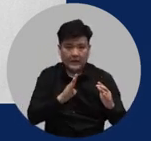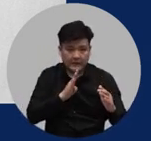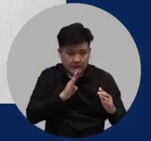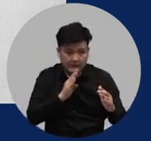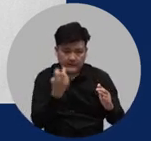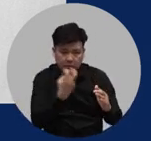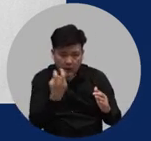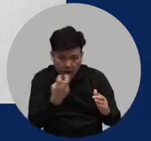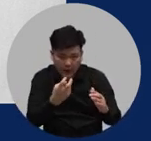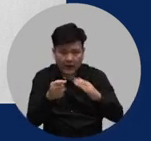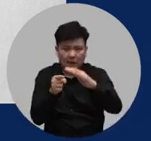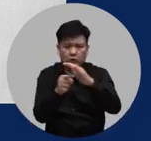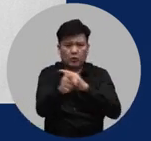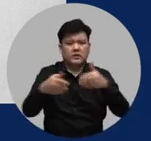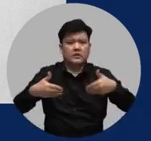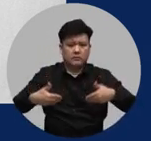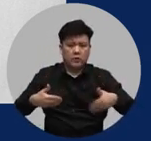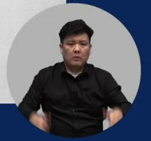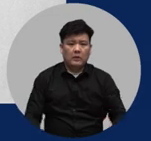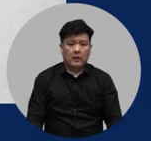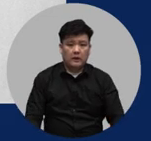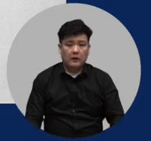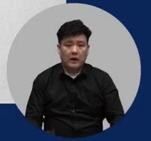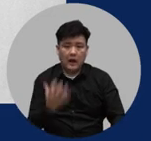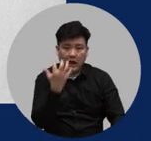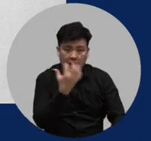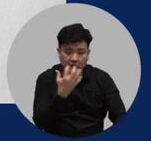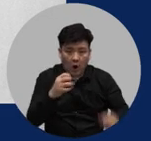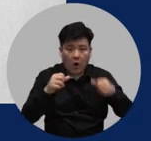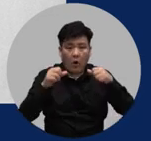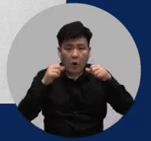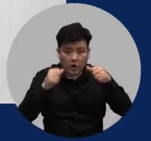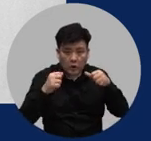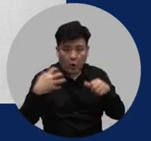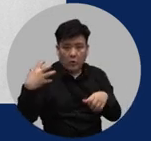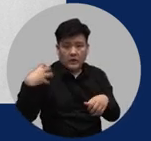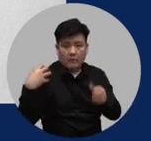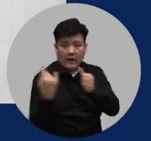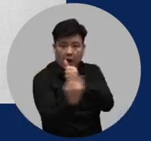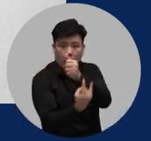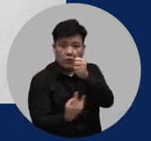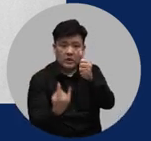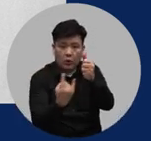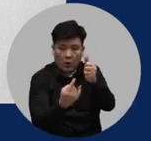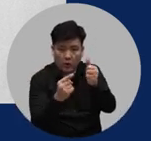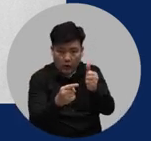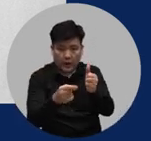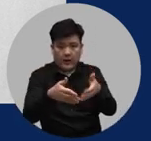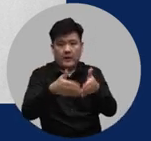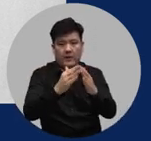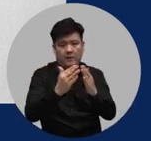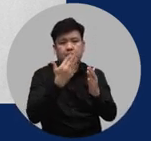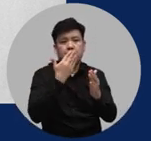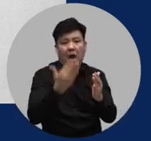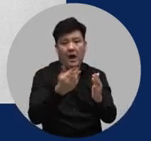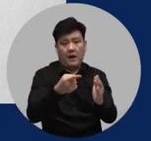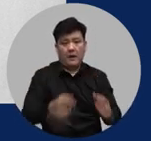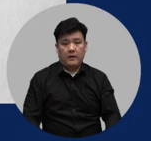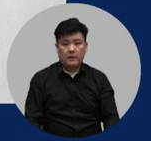및 조치가 이루어져야 합니다. 성희롱 사건 담당기구로 성희롱 담당위원회 등을 구성할 수